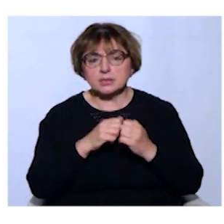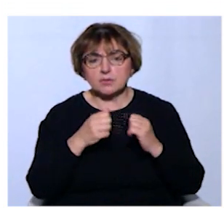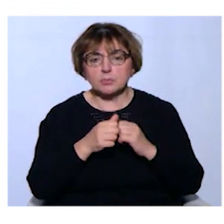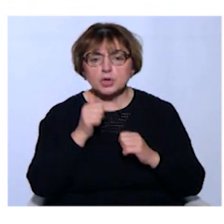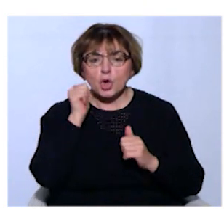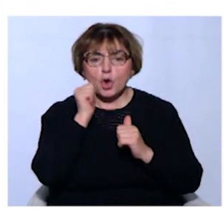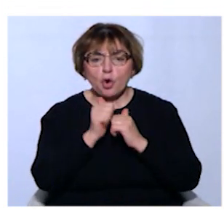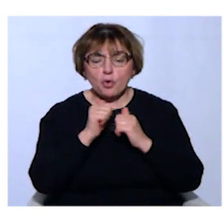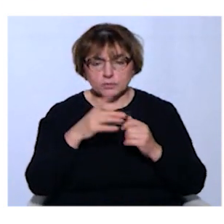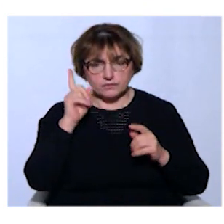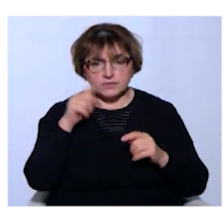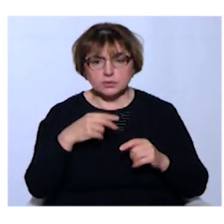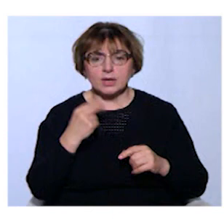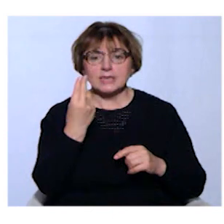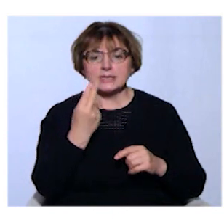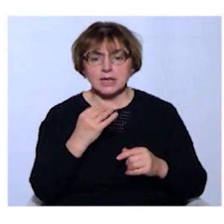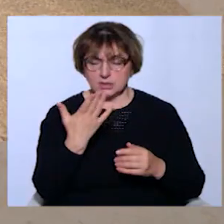ალბათ ცარციც გჭერია ხელში.